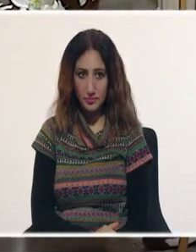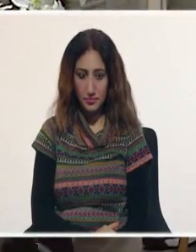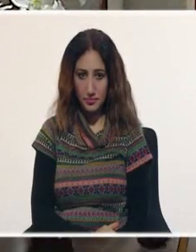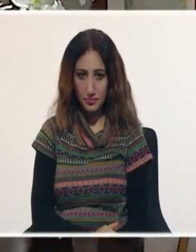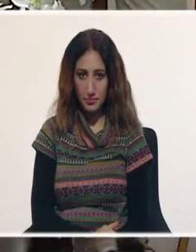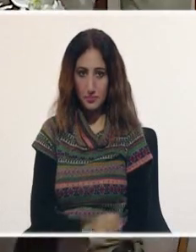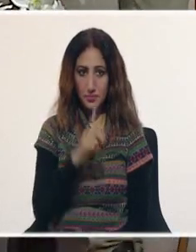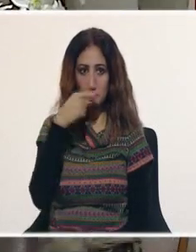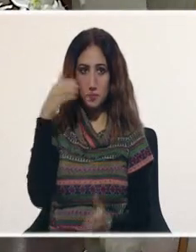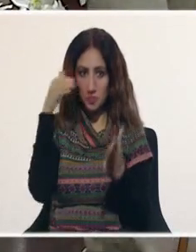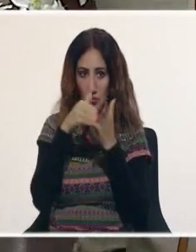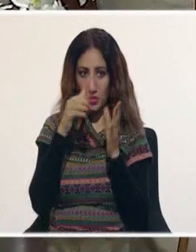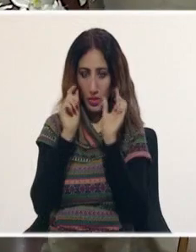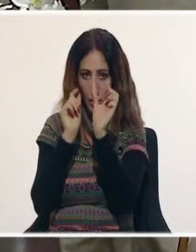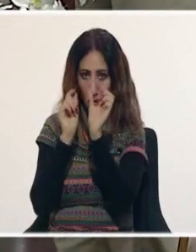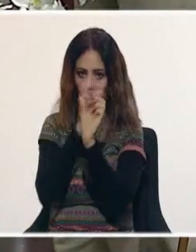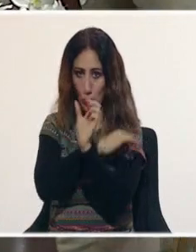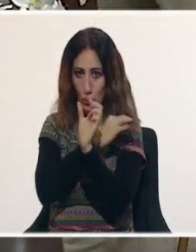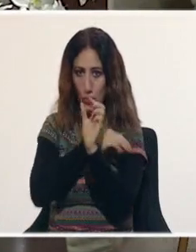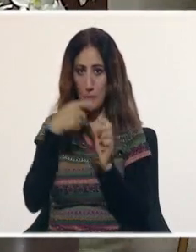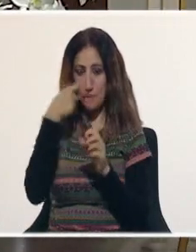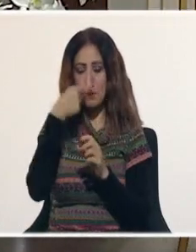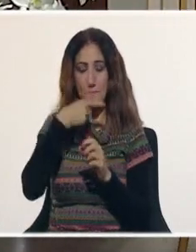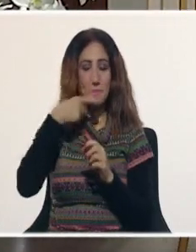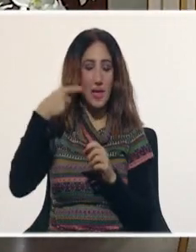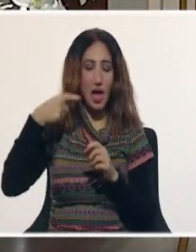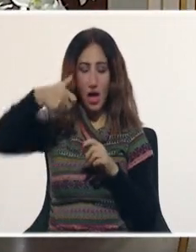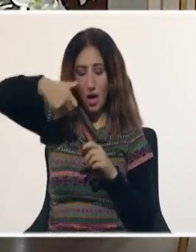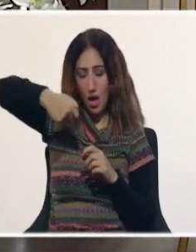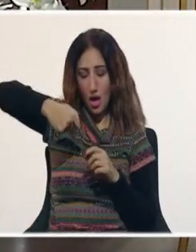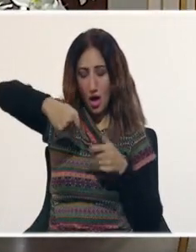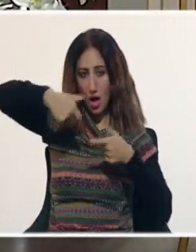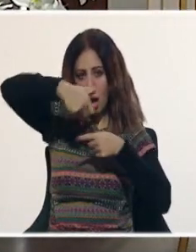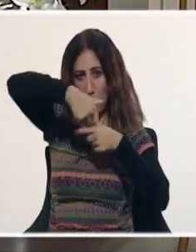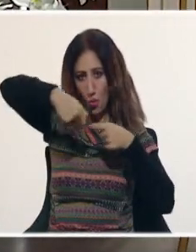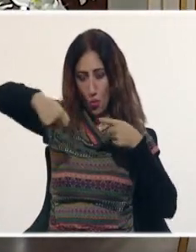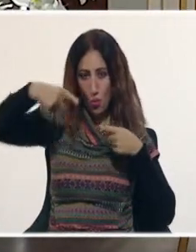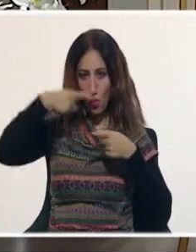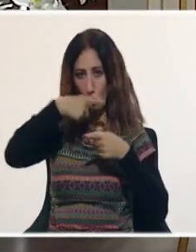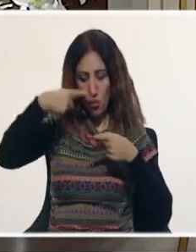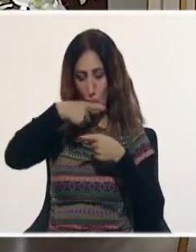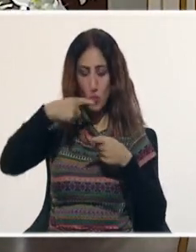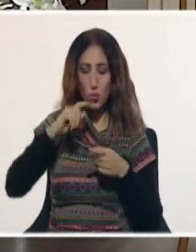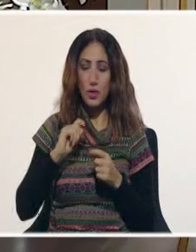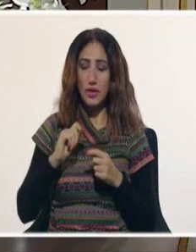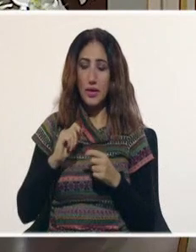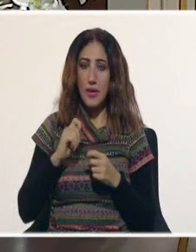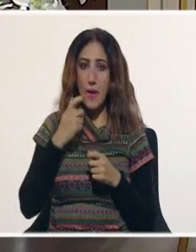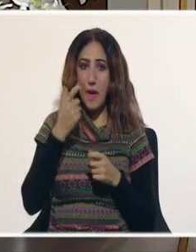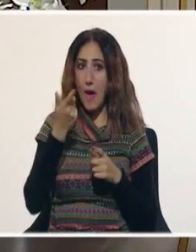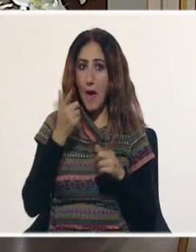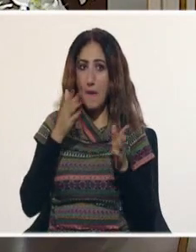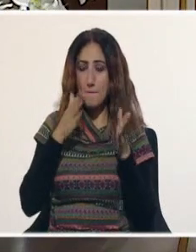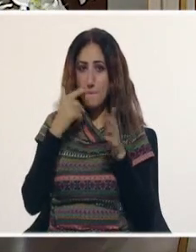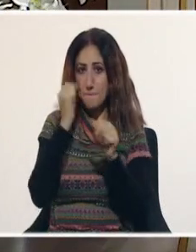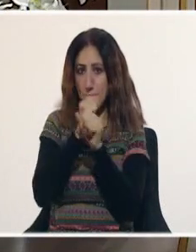زي دي مع حضرتك، وهي تجربه معجون سنان الفيل. دايما موجود عندهم في كتاب المدرسه ان في حاجه اسمها العامل الحفاز بيسرع